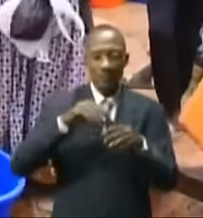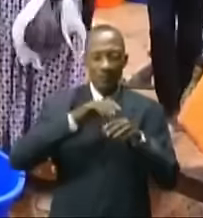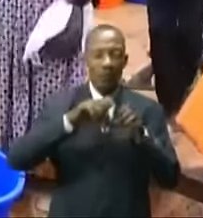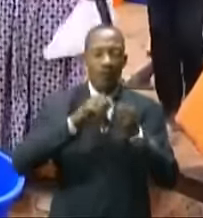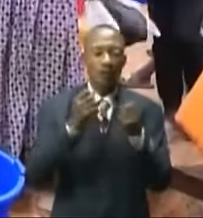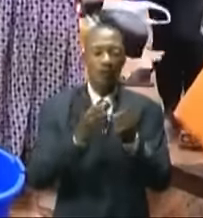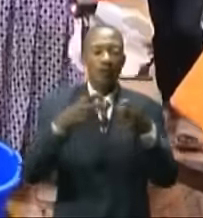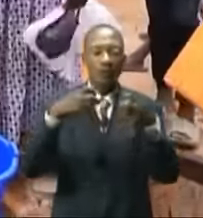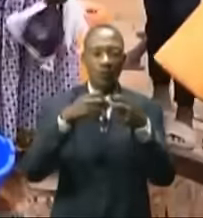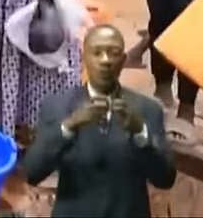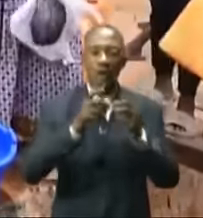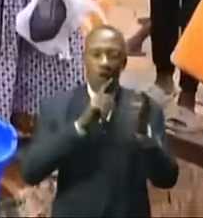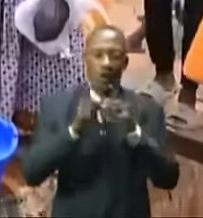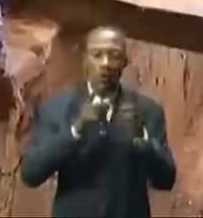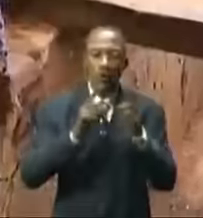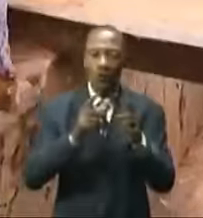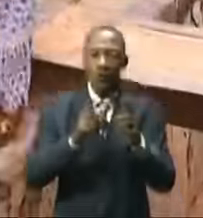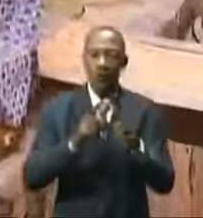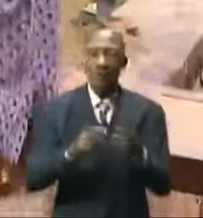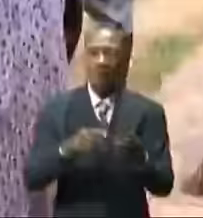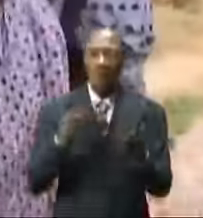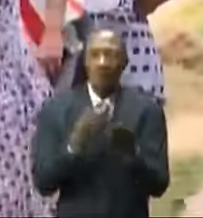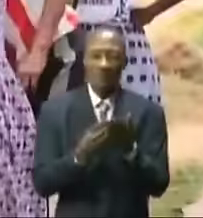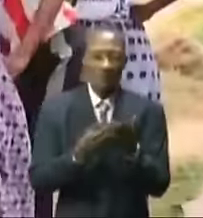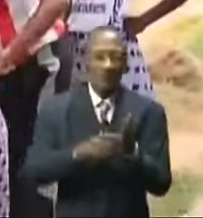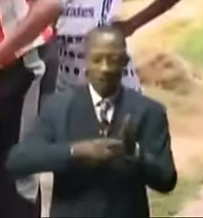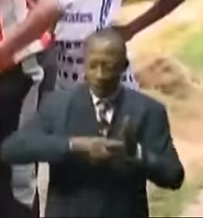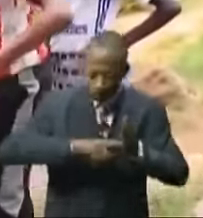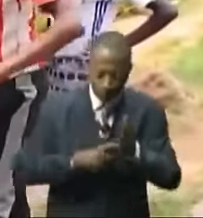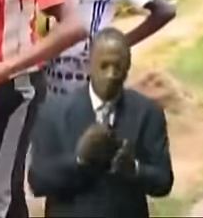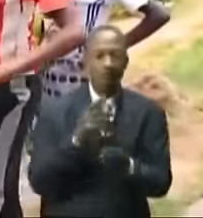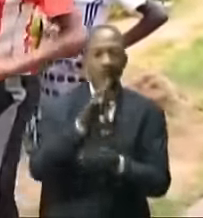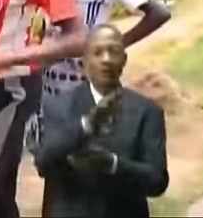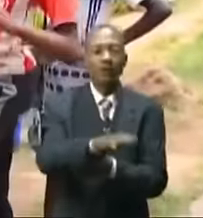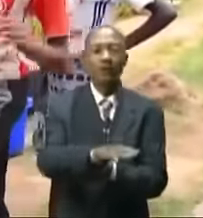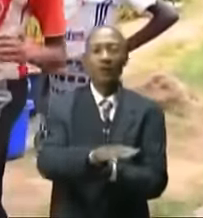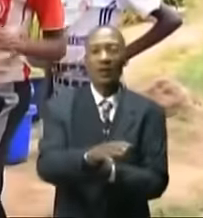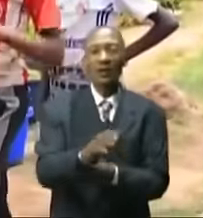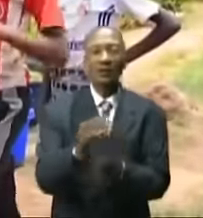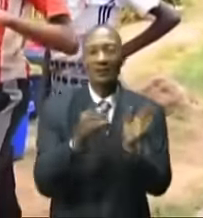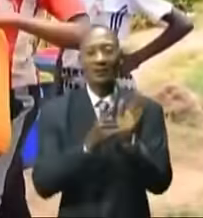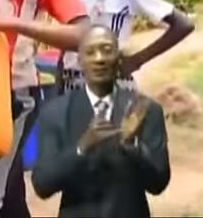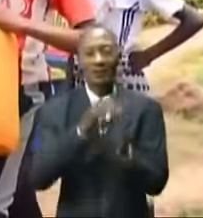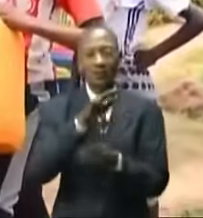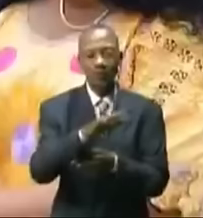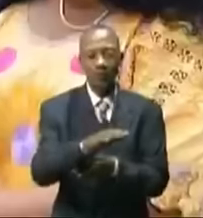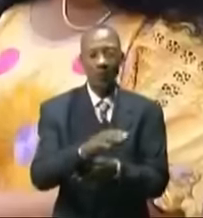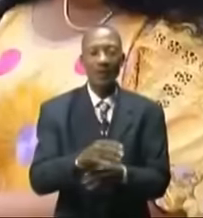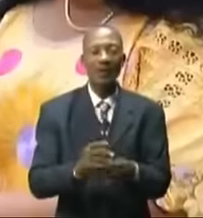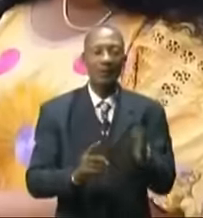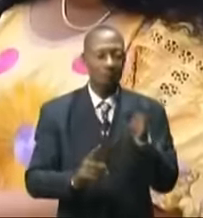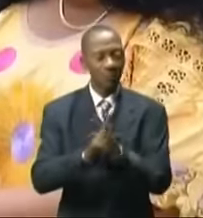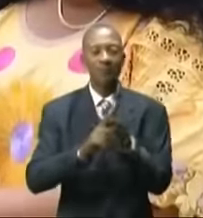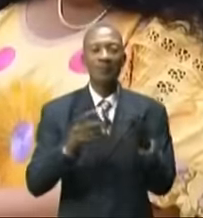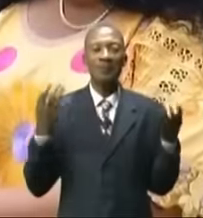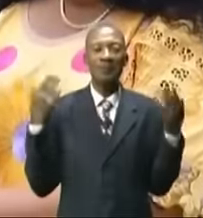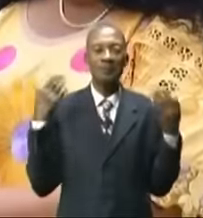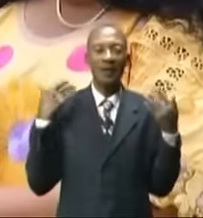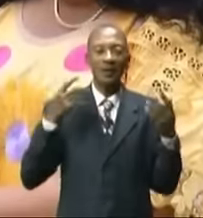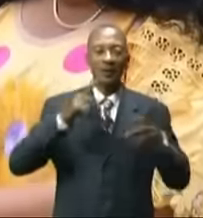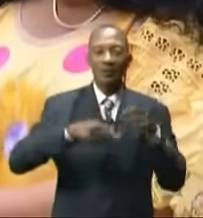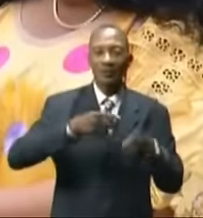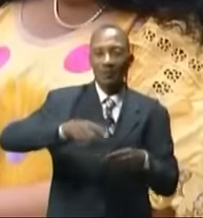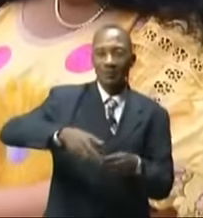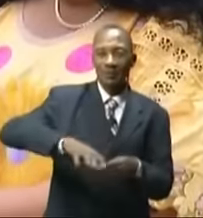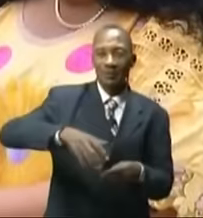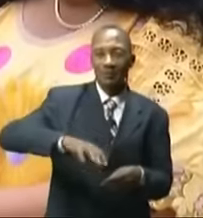directeur régional de la régie des eaux Kasaï orientale insiste sur sa demande. La demande pour moi, comme j'insiste souvent, c'est l'énergie.